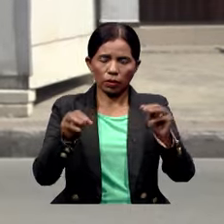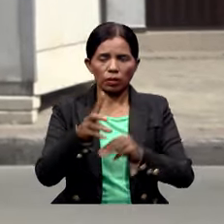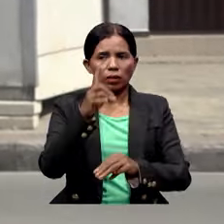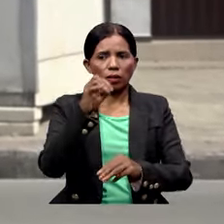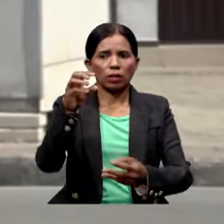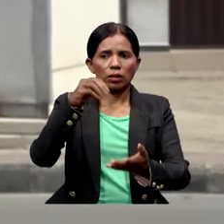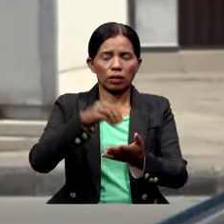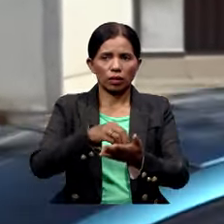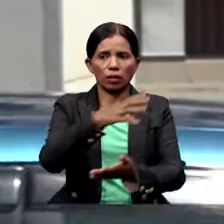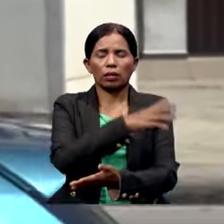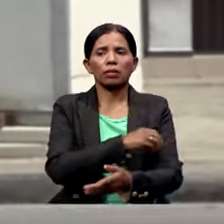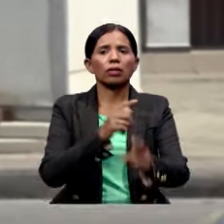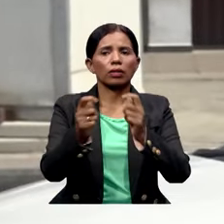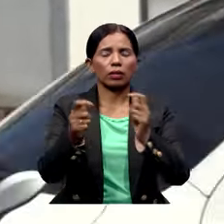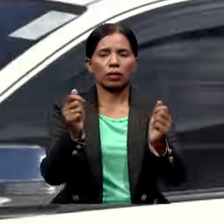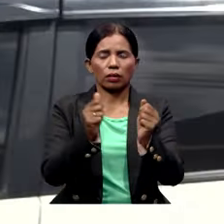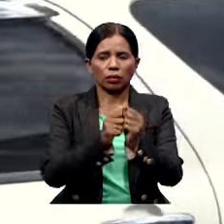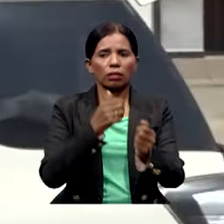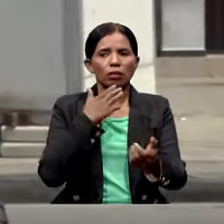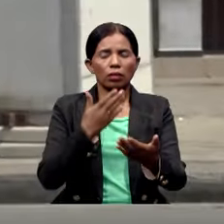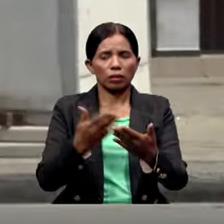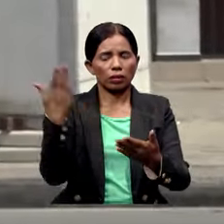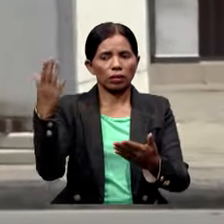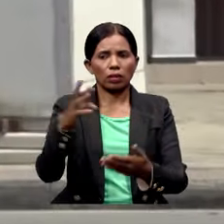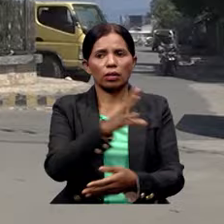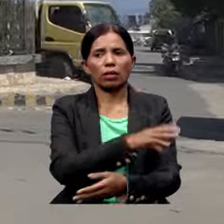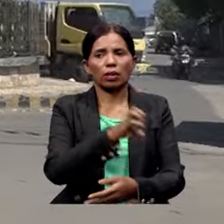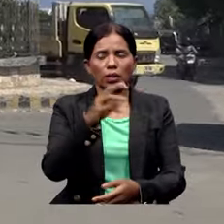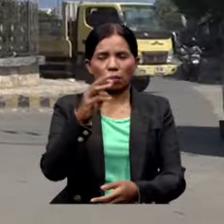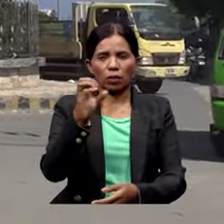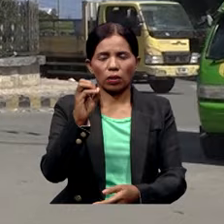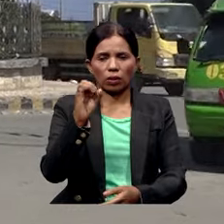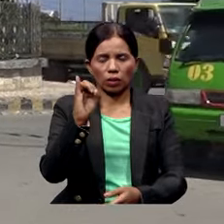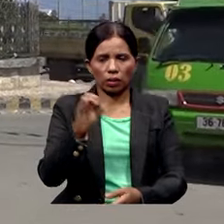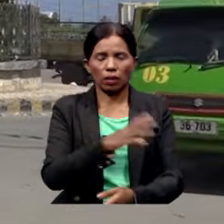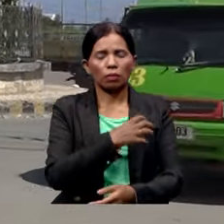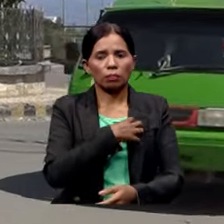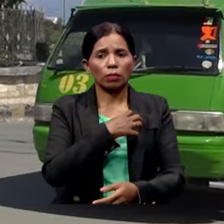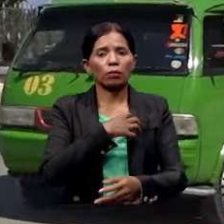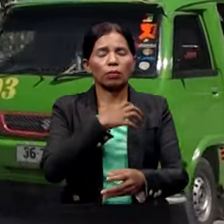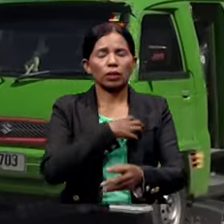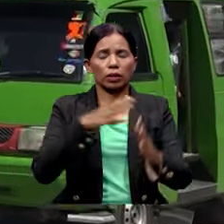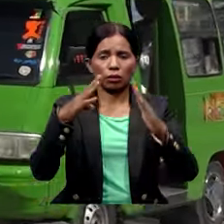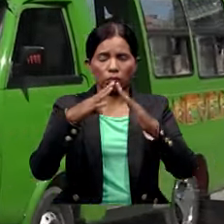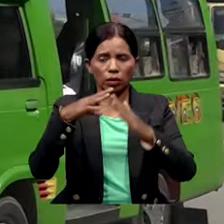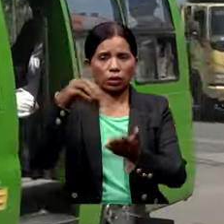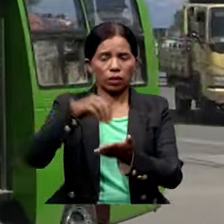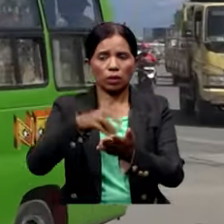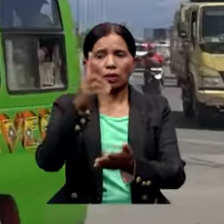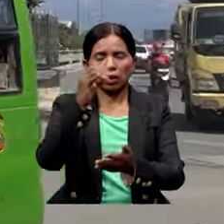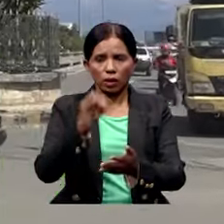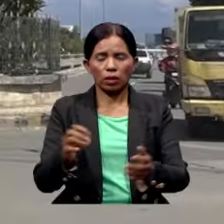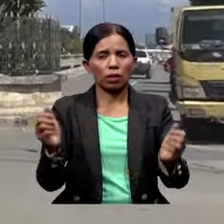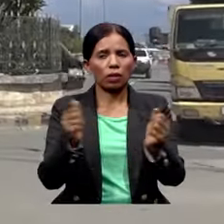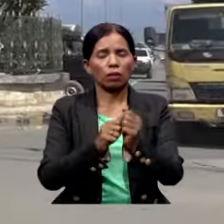monta ona posto transito ho provisorio ia rotunda Elemloi. Posto polisi transito ne be monta ona ia capital Dili